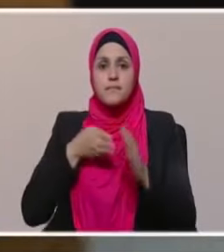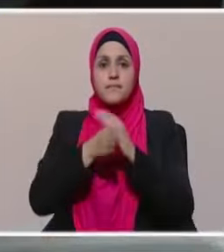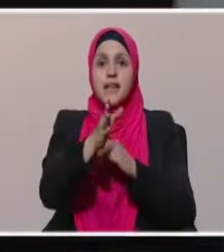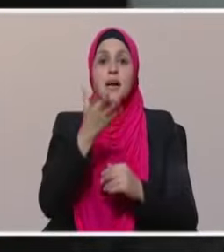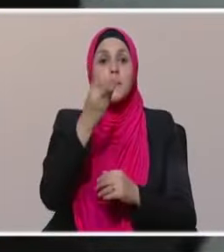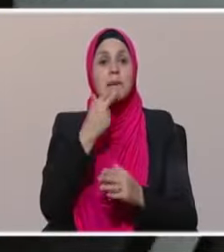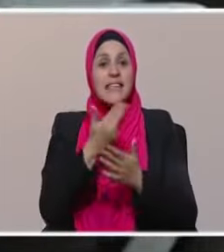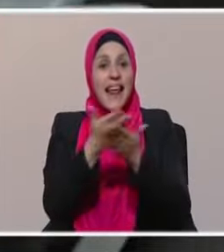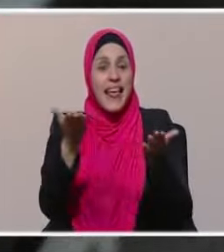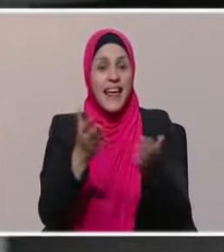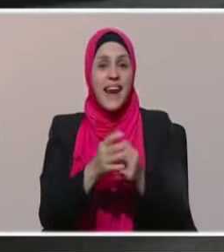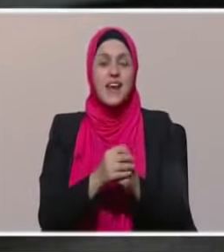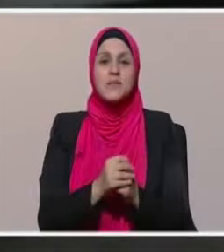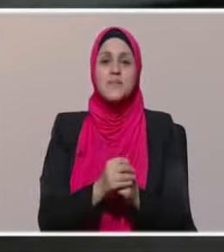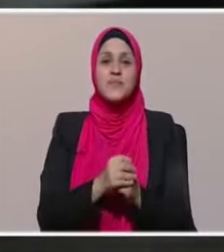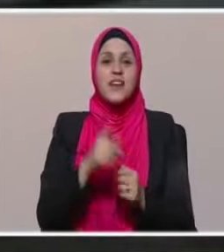زكير